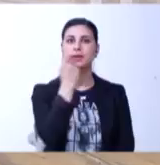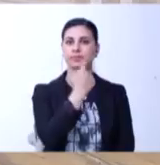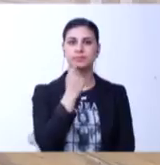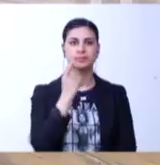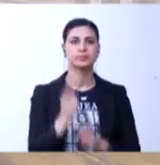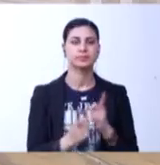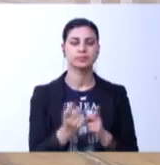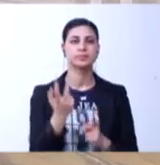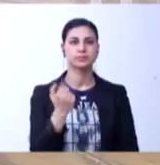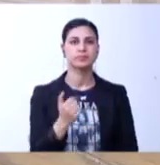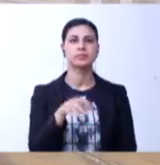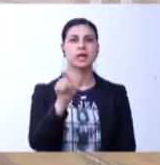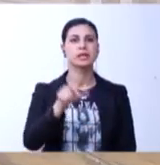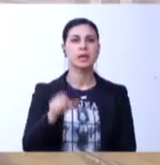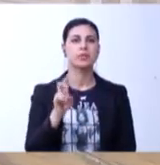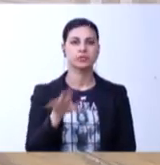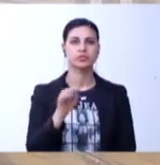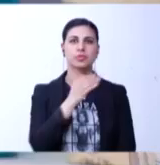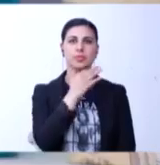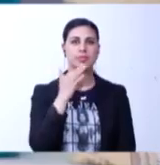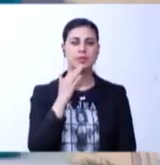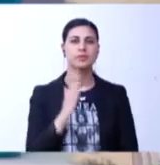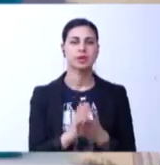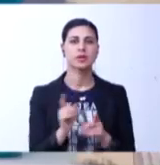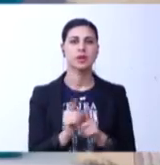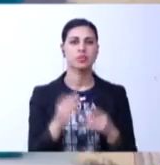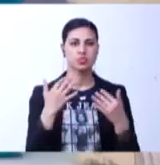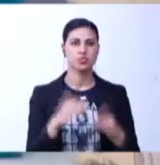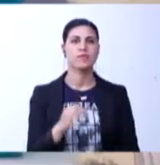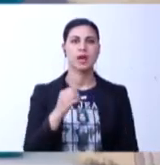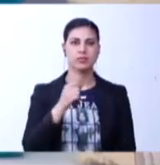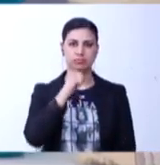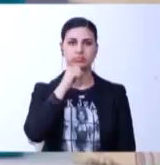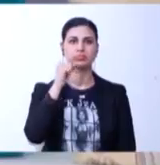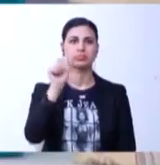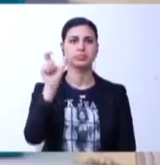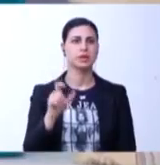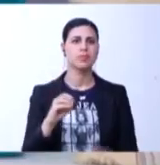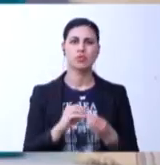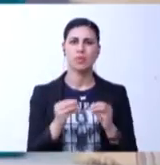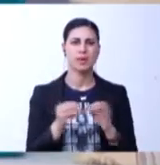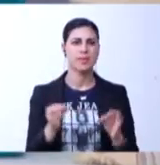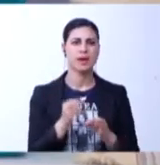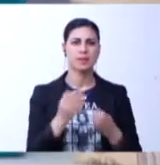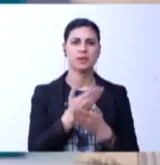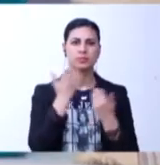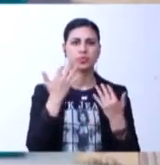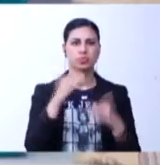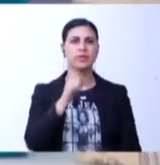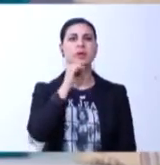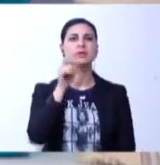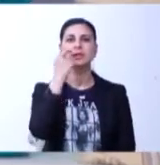ჩვენი პაციენტების დიდი უმრავლესობა მიეკუთვნება ზრდასრულებს, არანაირი პრობლემა არ არის ზრდასრულ ასაკში